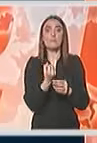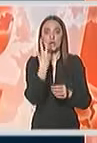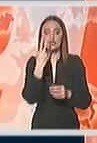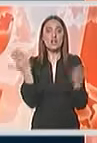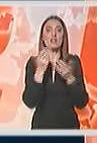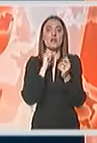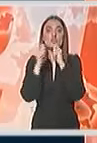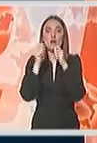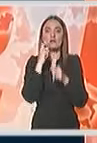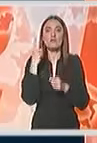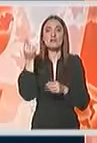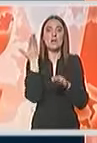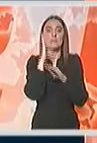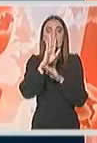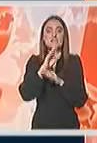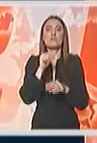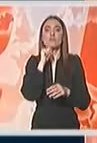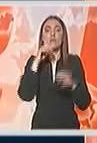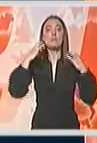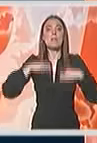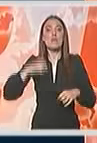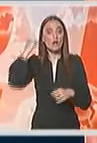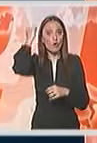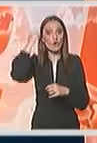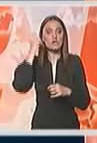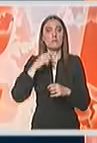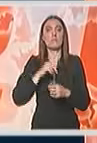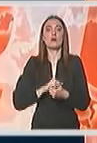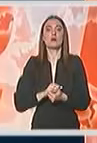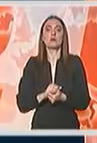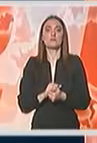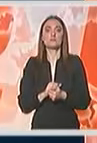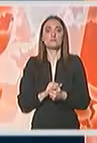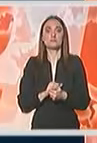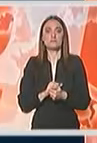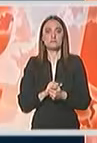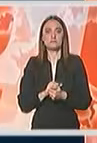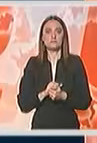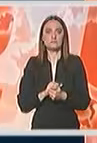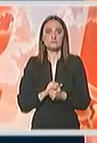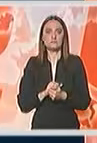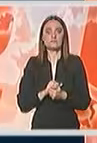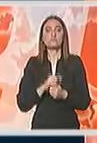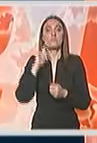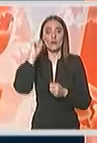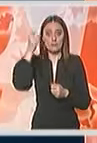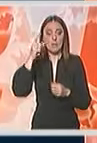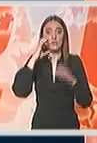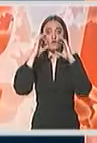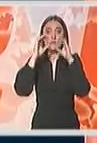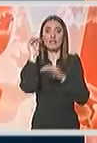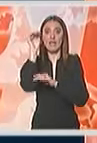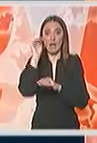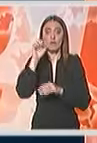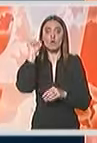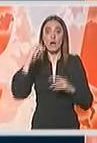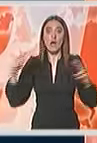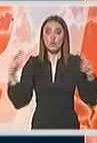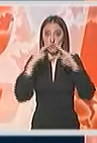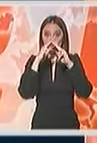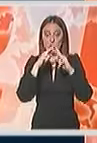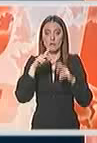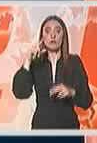gde će razgovarati sa predsednikom i premijerom Kosova, Fatmirom Sejdiuom i Hašemom Tačijem. Tamošnji mediji javljaju da će na